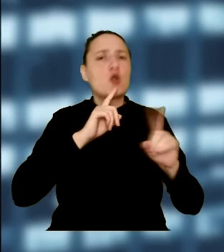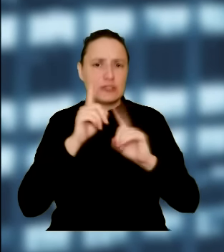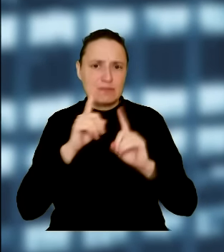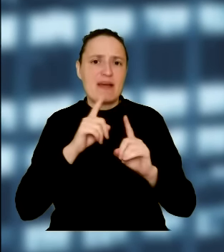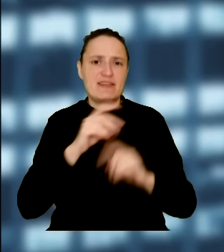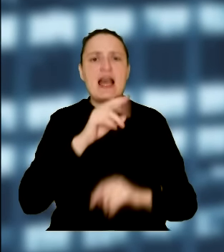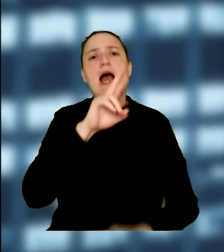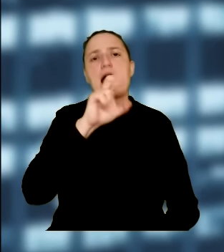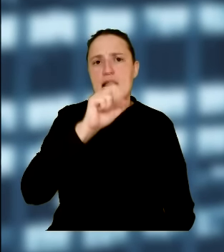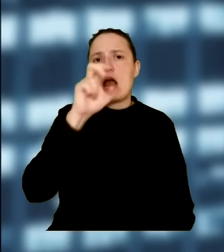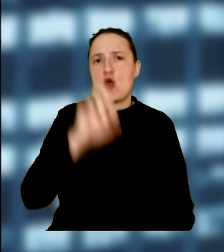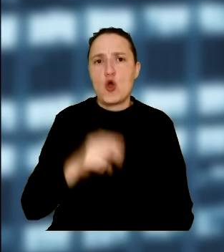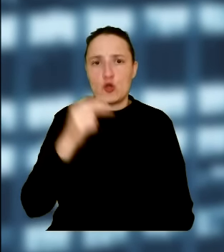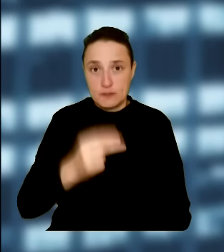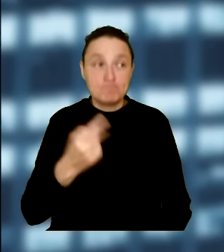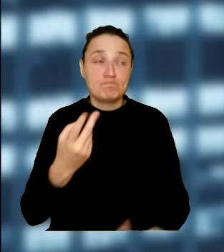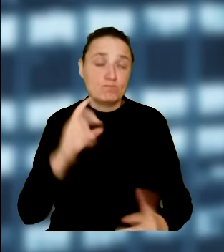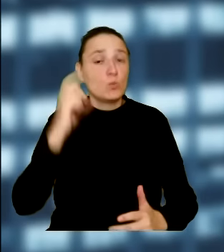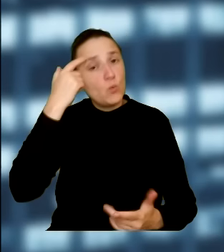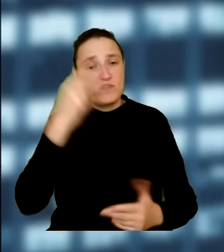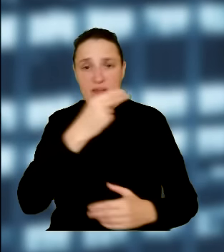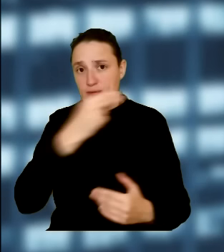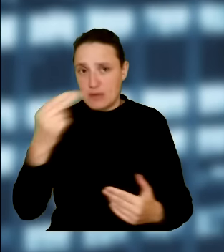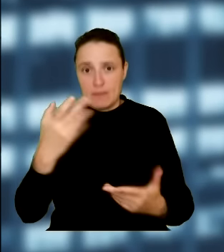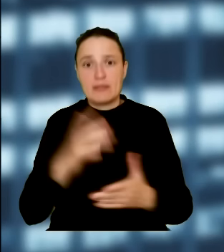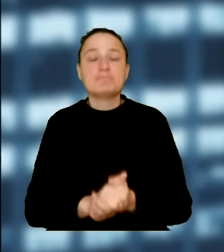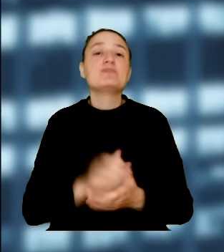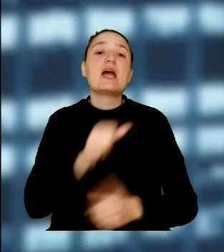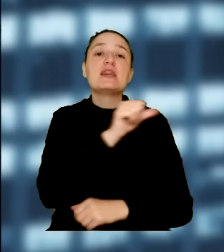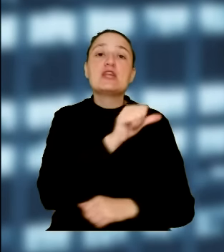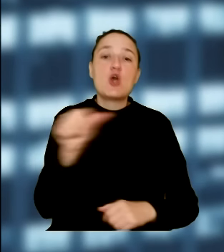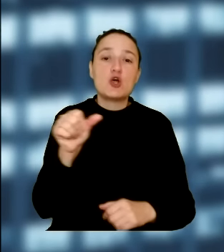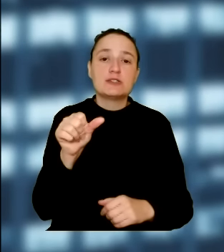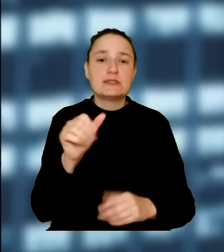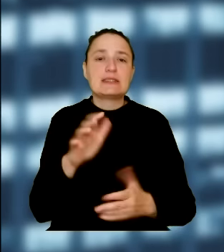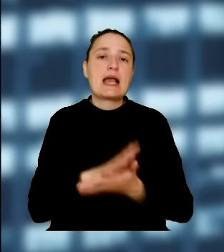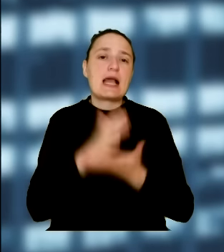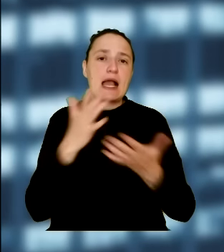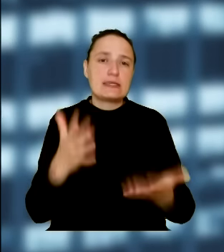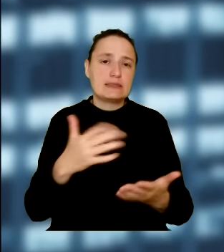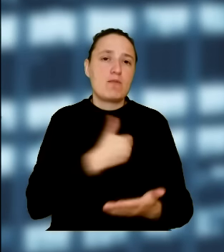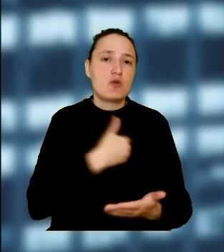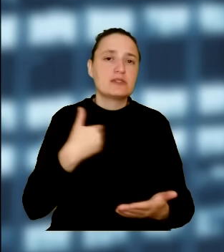okładkowy, temat tego numeru. A poza tym w tygodniku Piotr Lisiewicz pisze o